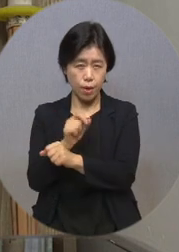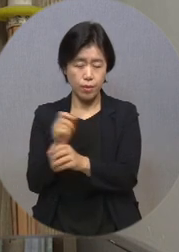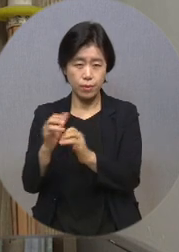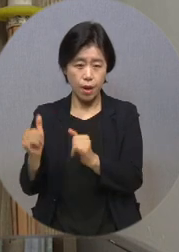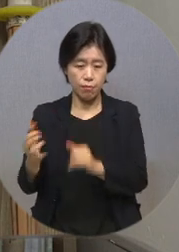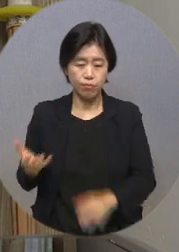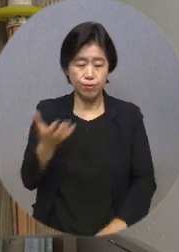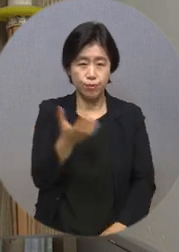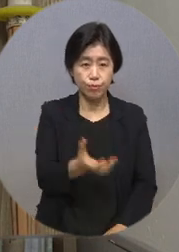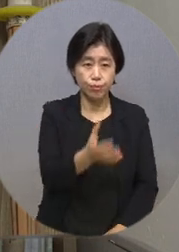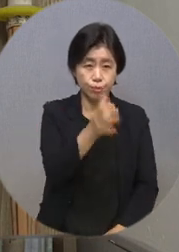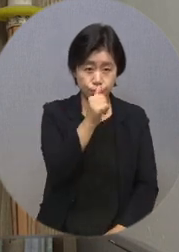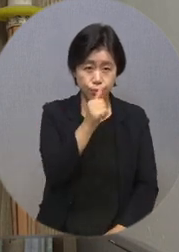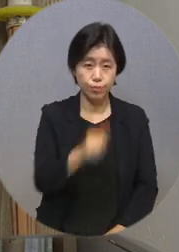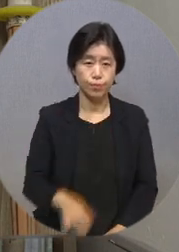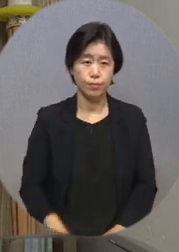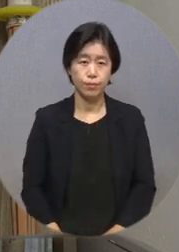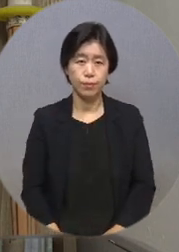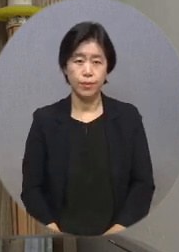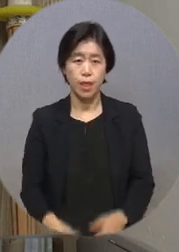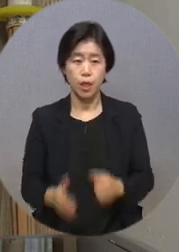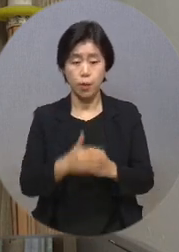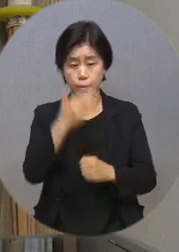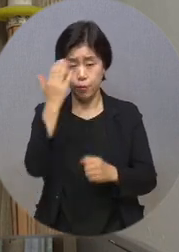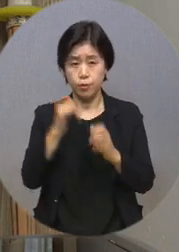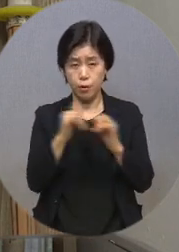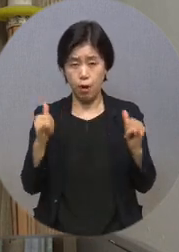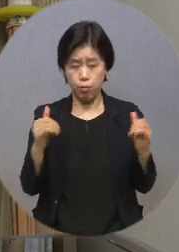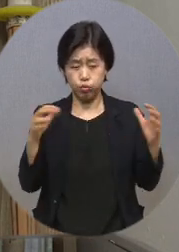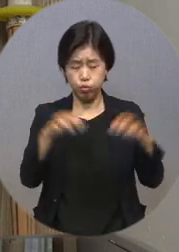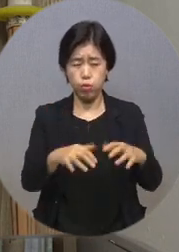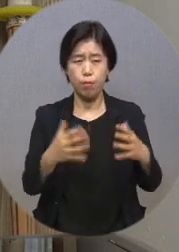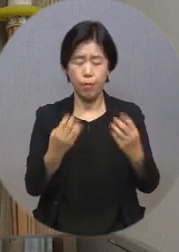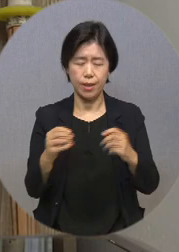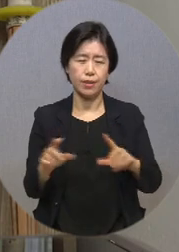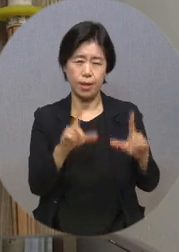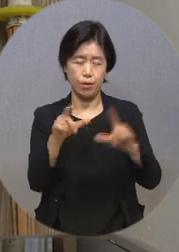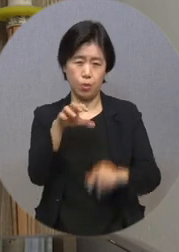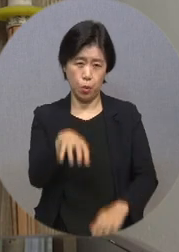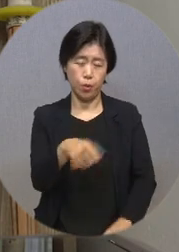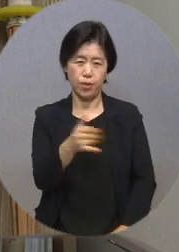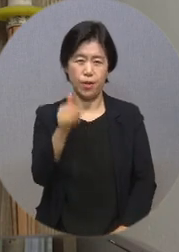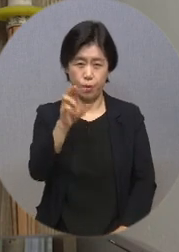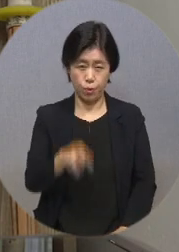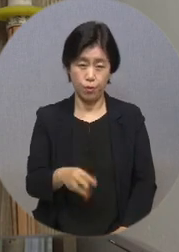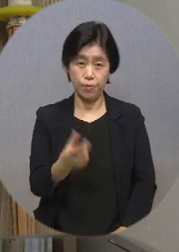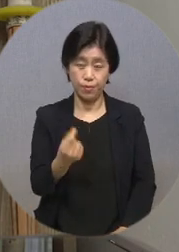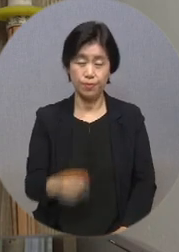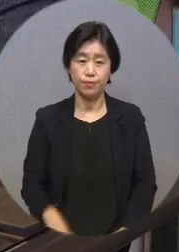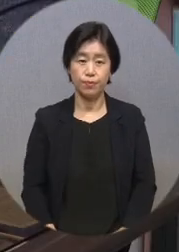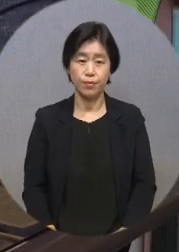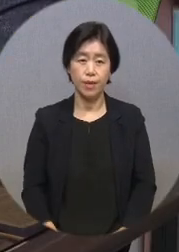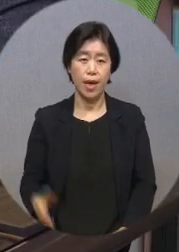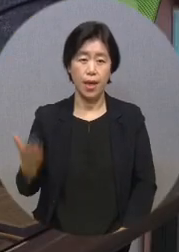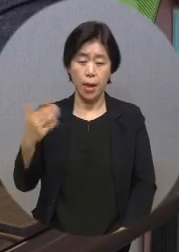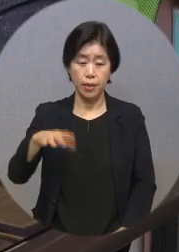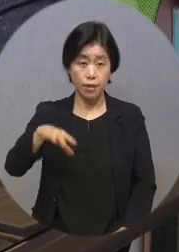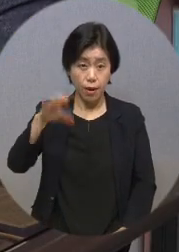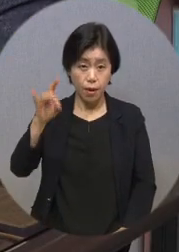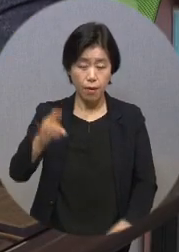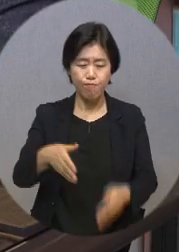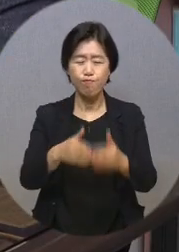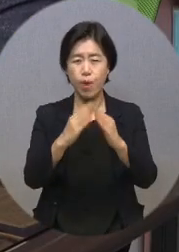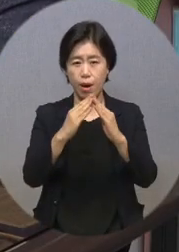뭐 전입이든가 이런 걸로 볼 때는 가장 젊은 인구가 많이 살기도 합니다. 사실 처음에 세종시가 출범을 하고 젊은